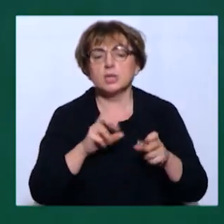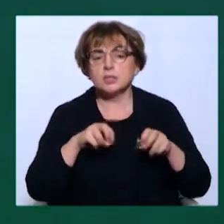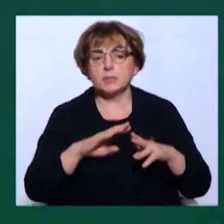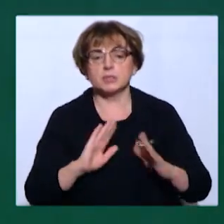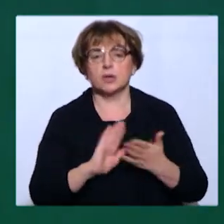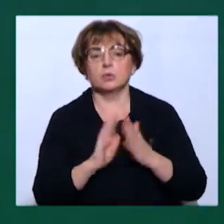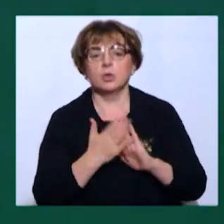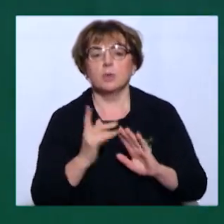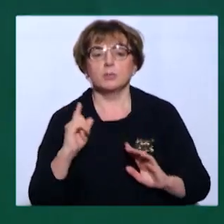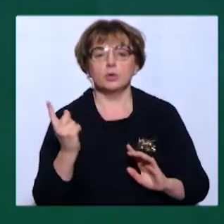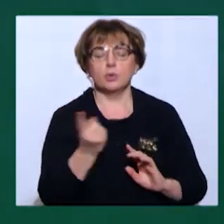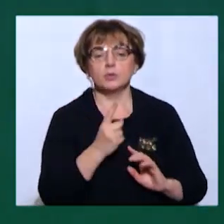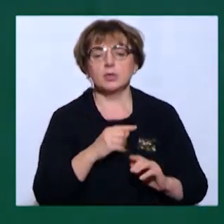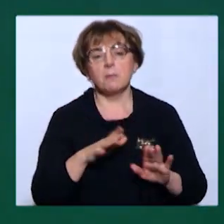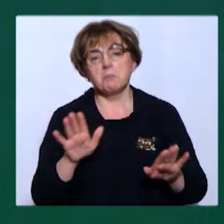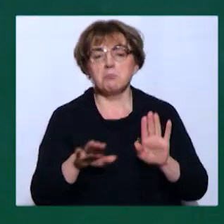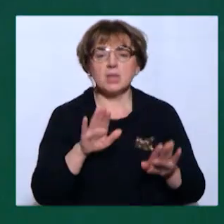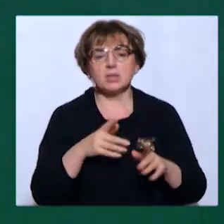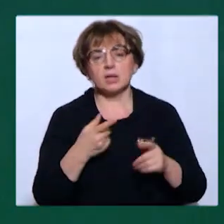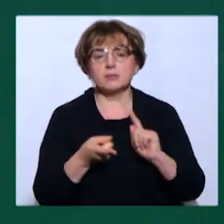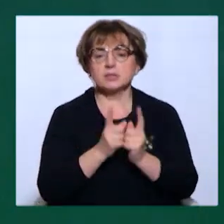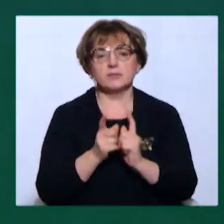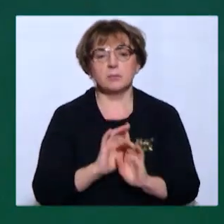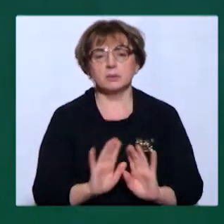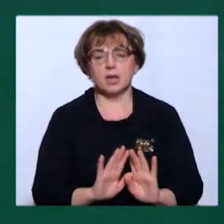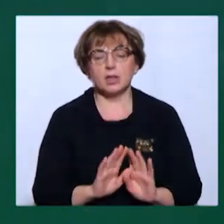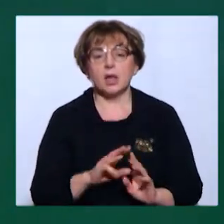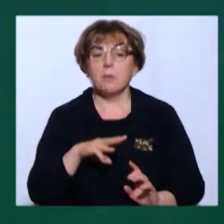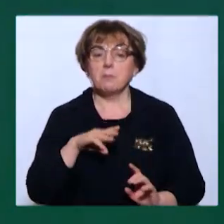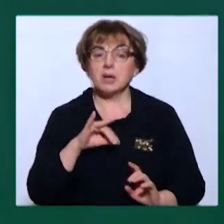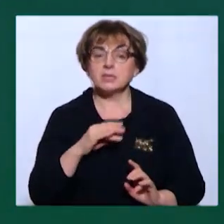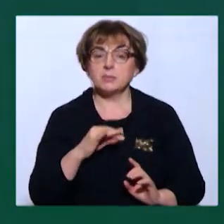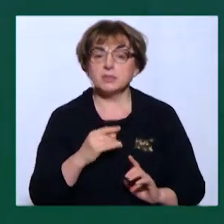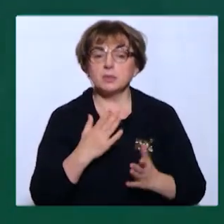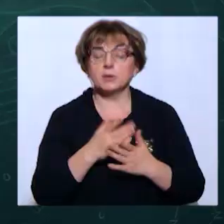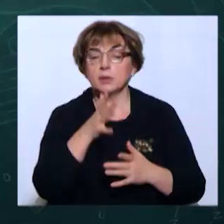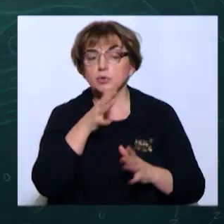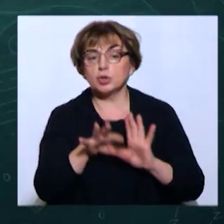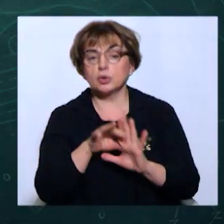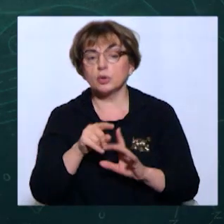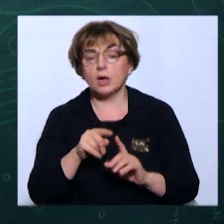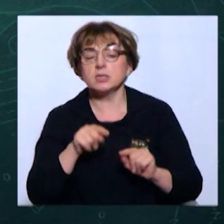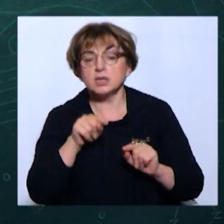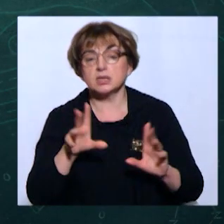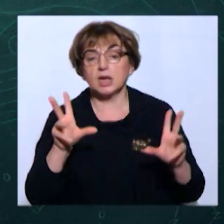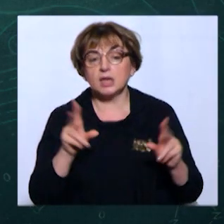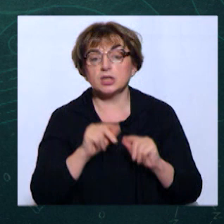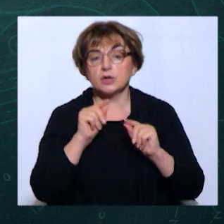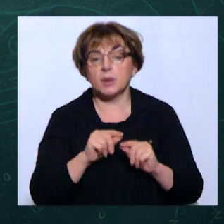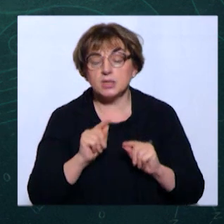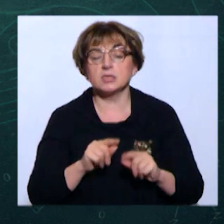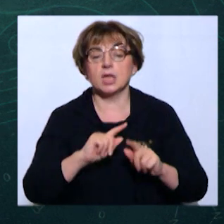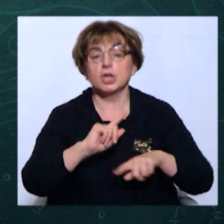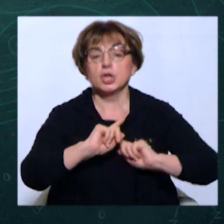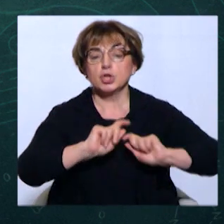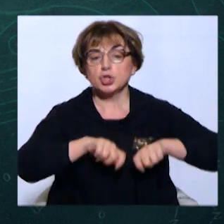გარემოში, სადაც ის მეტნაკლებად უცვლელია. და მასტაბილიზებელი გადარჩევის დროს გადარჩება და შთამომავლობას